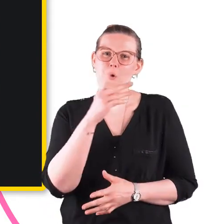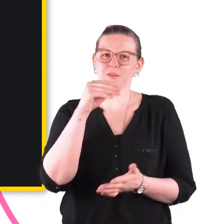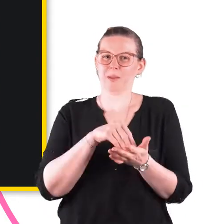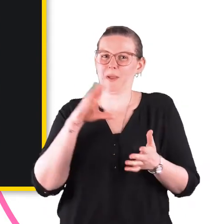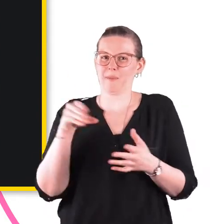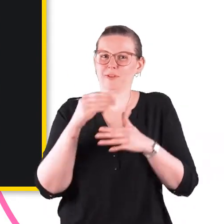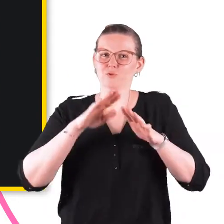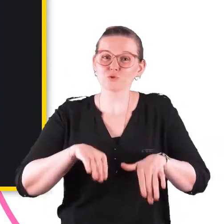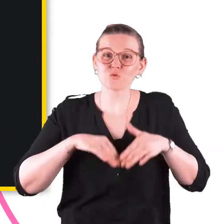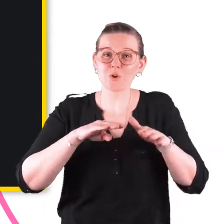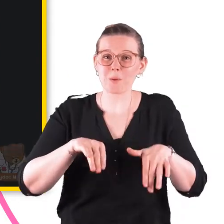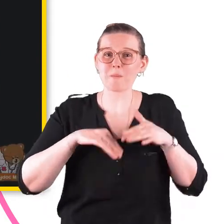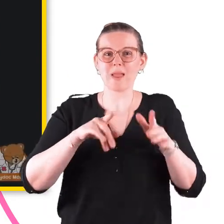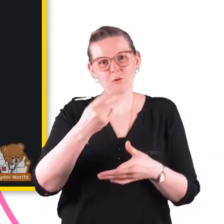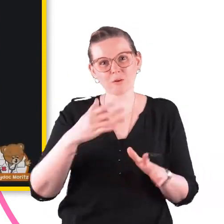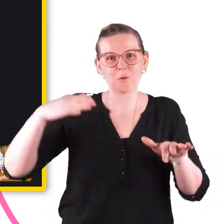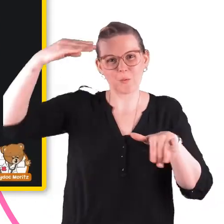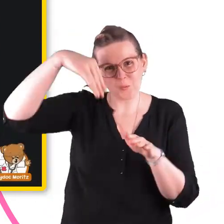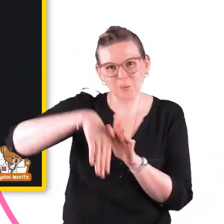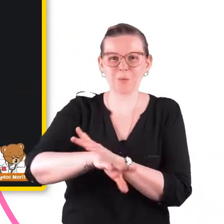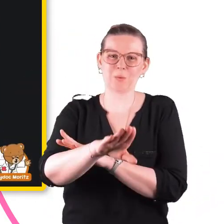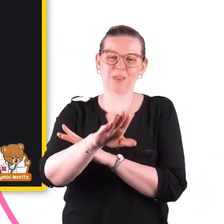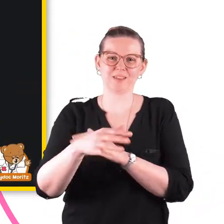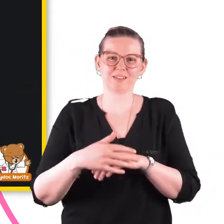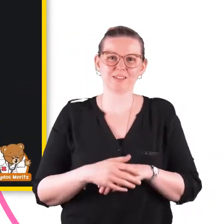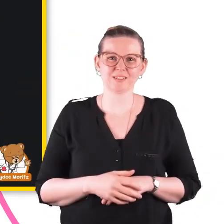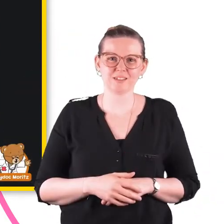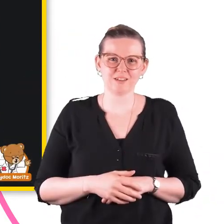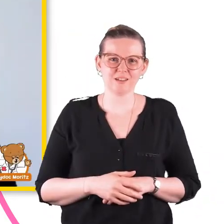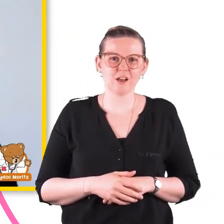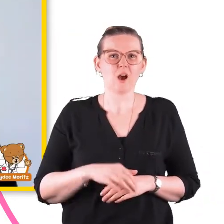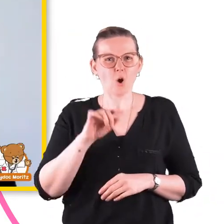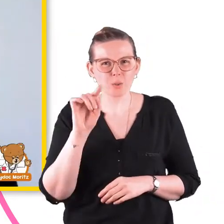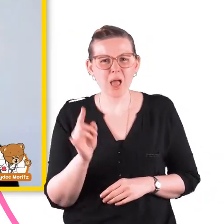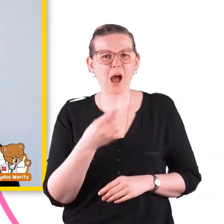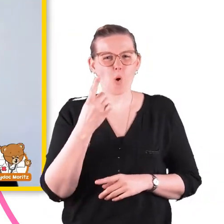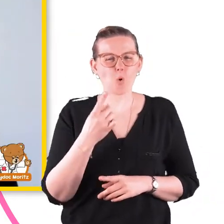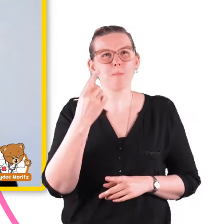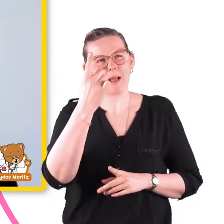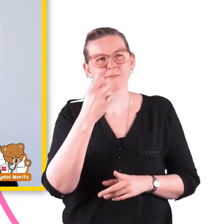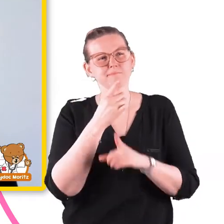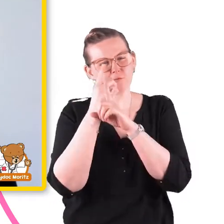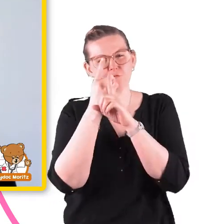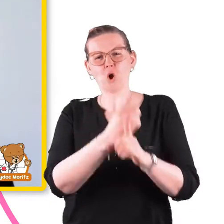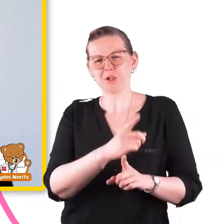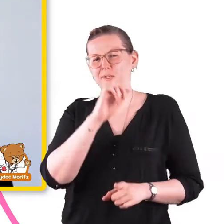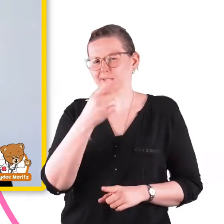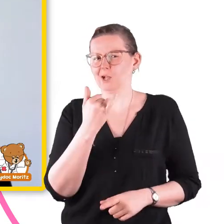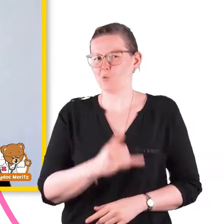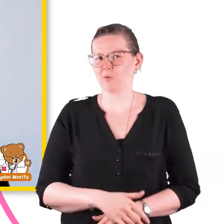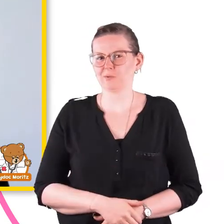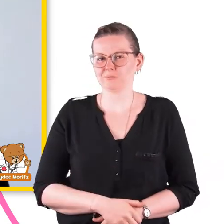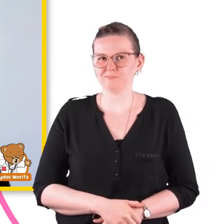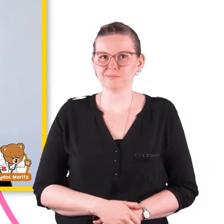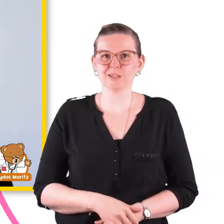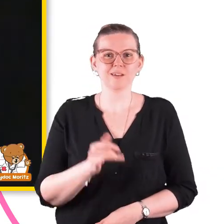Würde ich voll gern mitplanschen und mitrutschen. Und ausnahmsweise auch mal nach der Pfeife